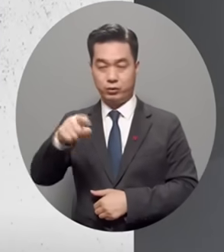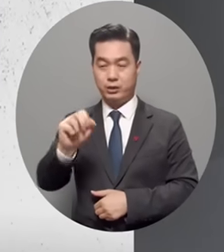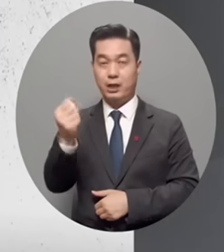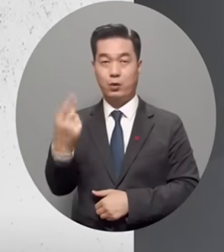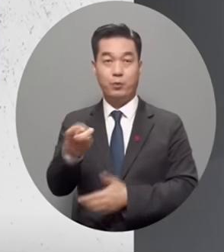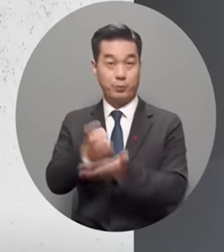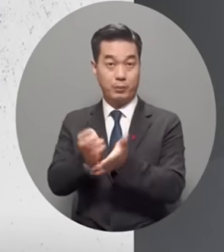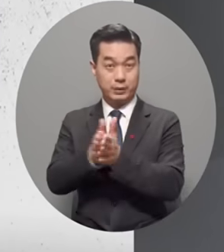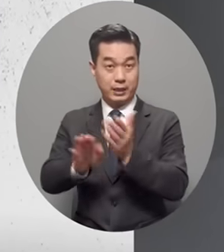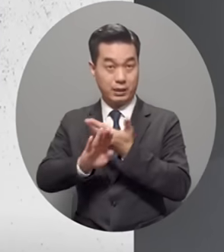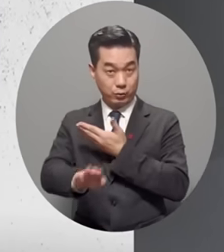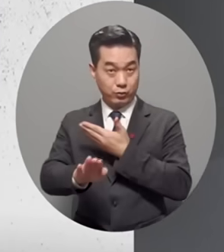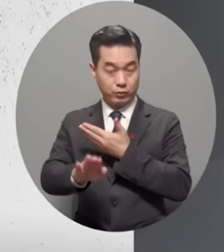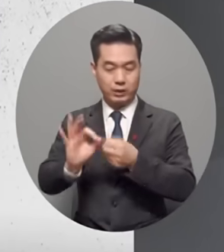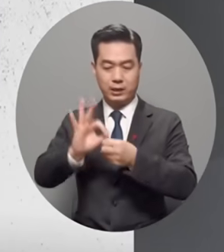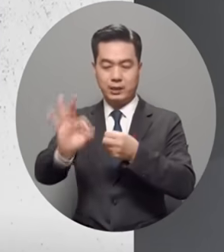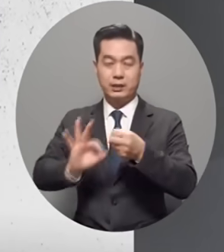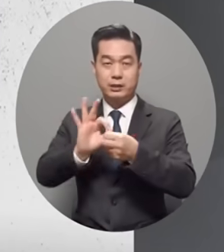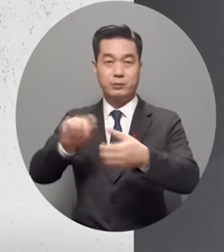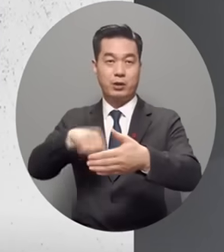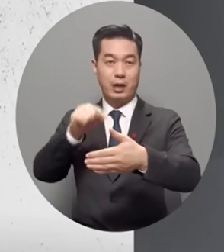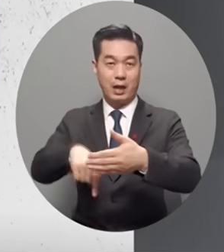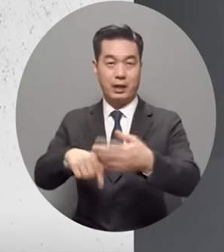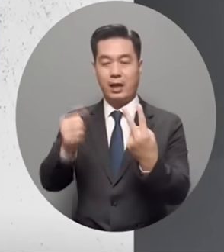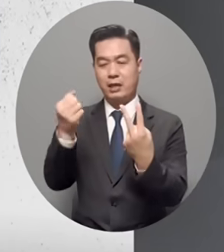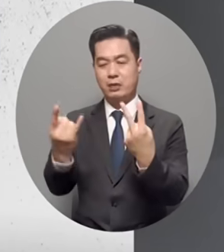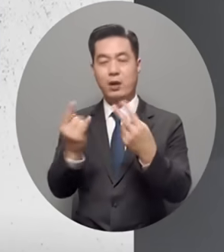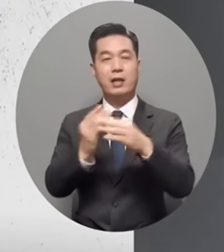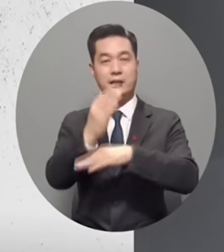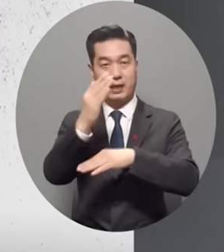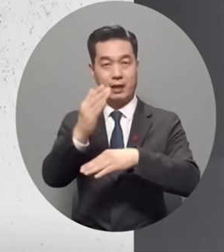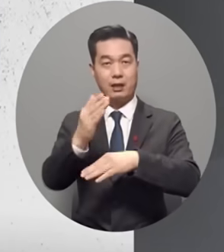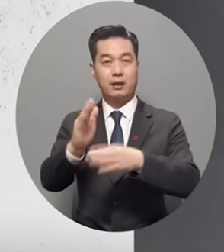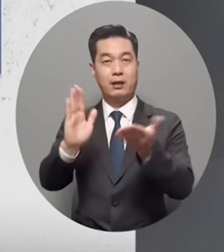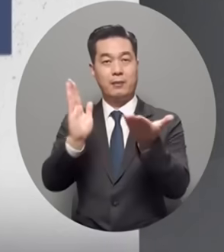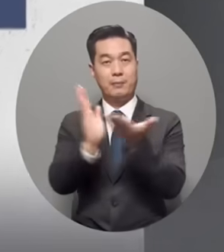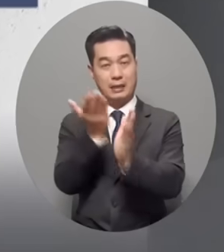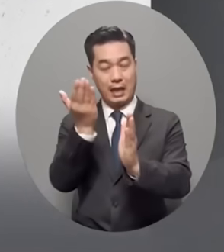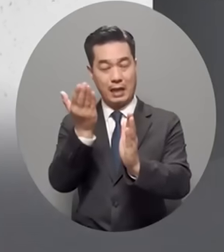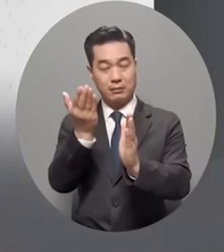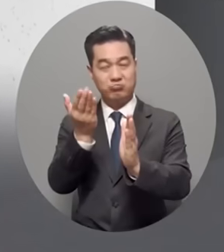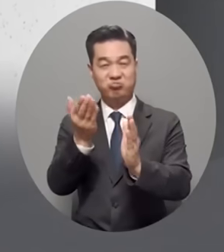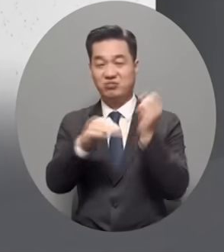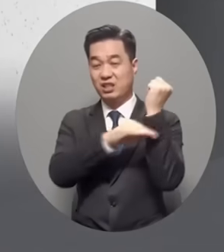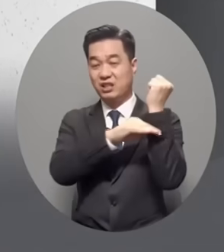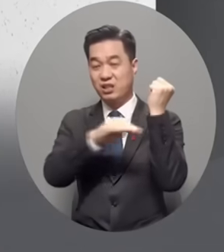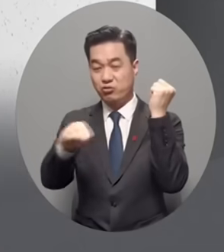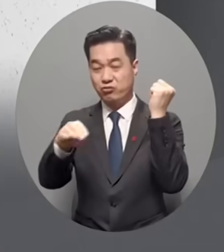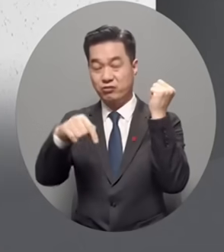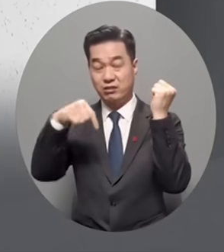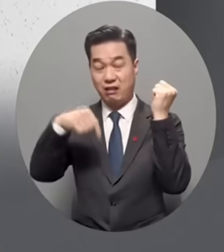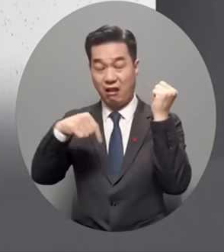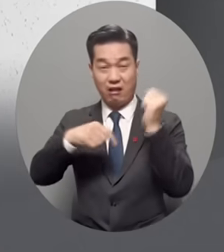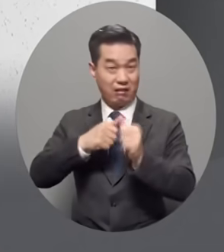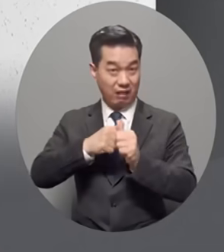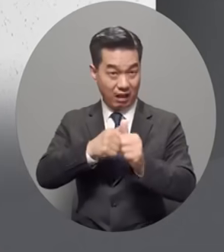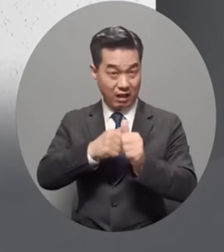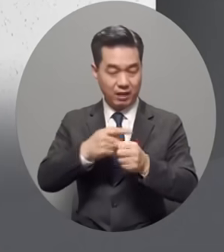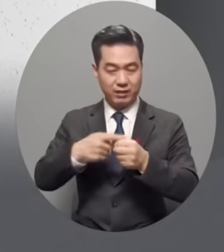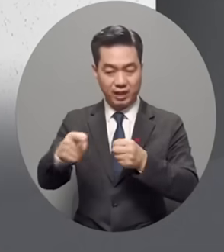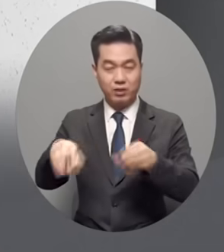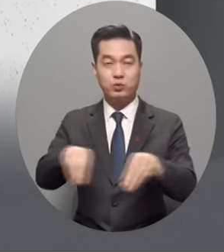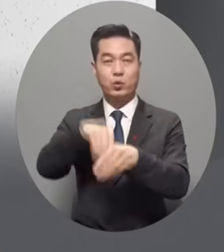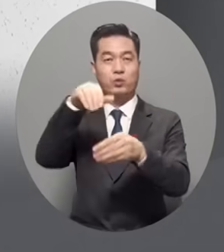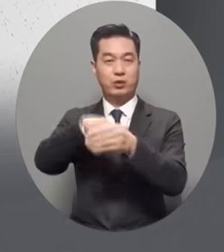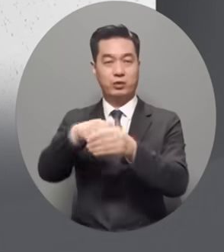혹은 10년 내 2회 이상 적발을 기준으로 하는 부적격 사유에는 해당되지 않는다는 당내 기준에 따라 내년 총선 예비